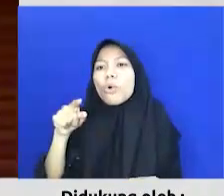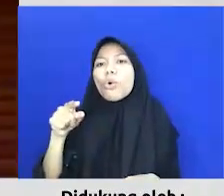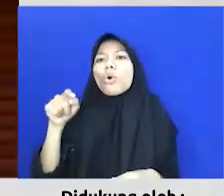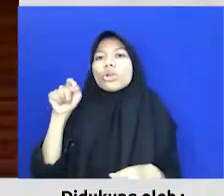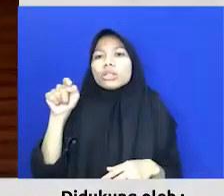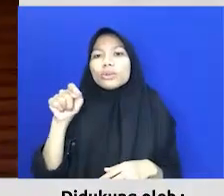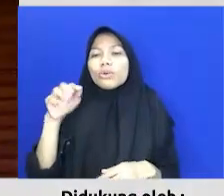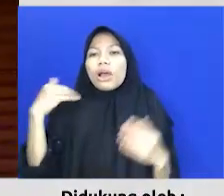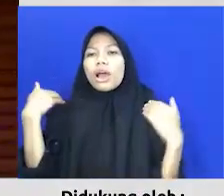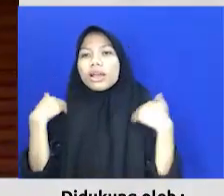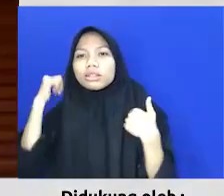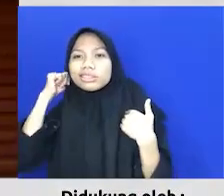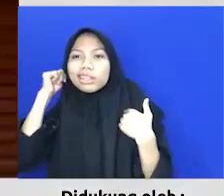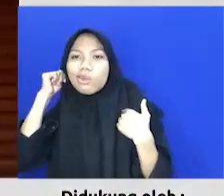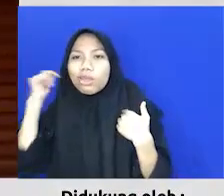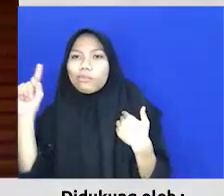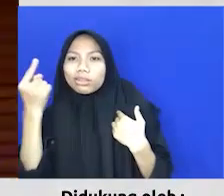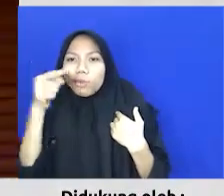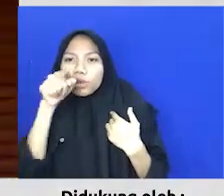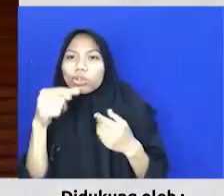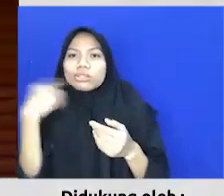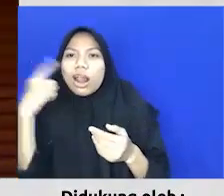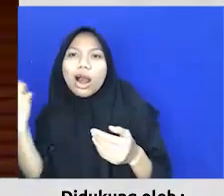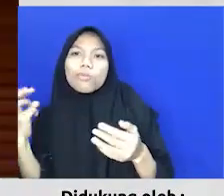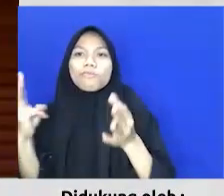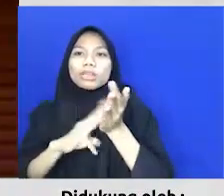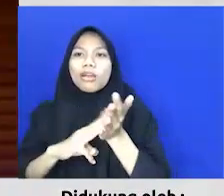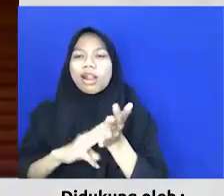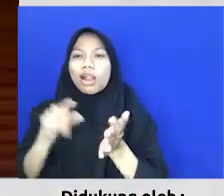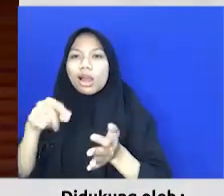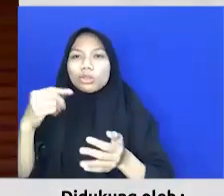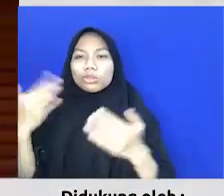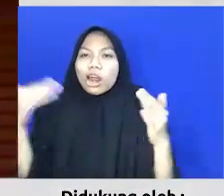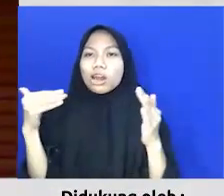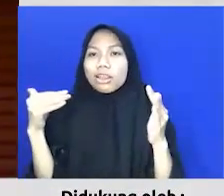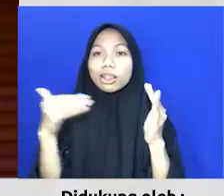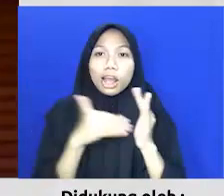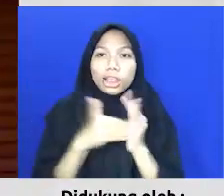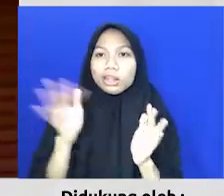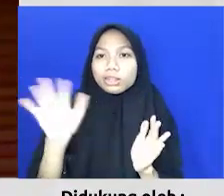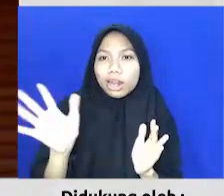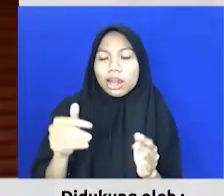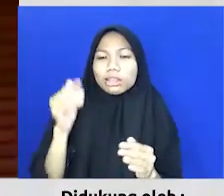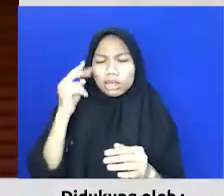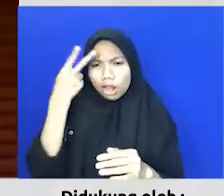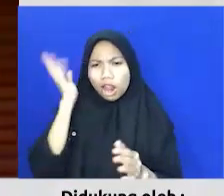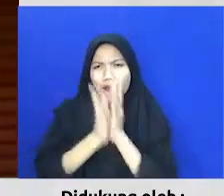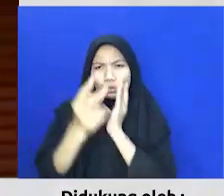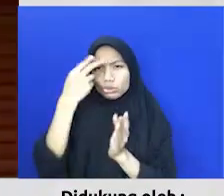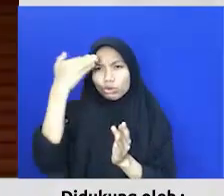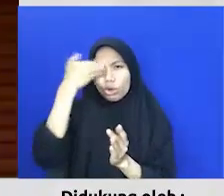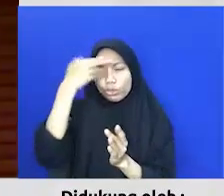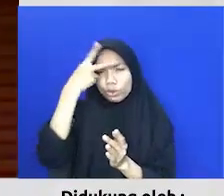tadi gitu, sampai kita tuh melihat si struktur ini memang sebagai satu tontonan yang mengalir gitu loh. Itu ya, itu yang sangat penting gitu ya. Jadi nggak ada ketakutan